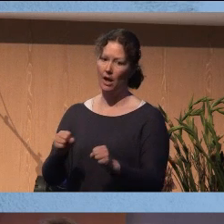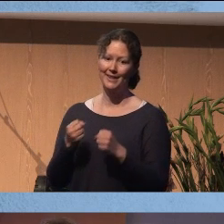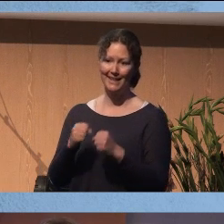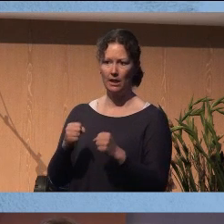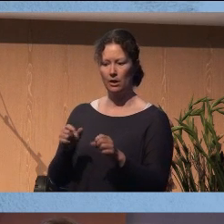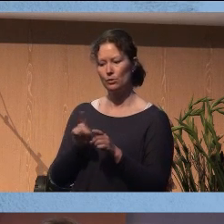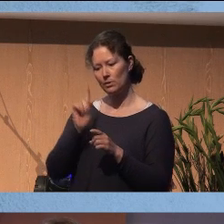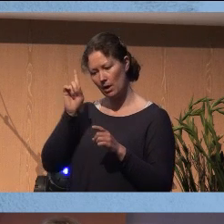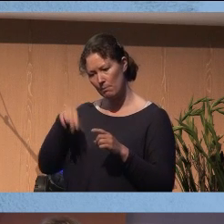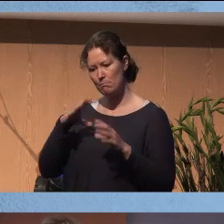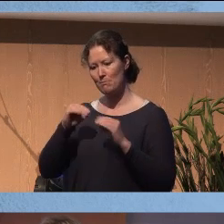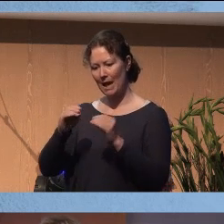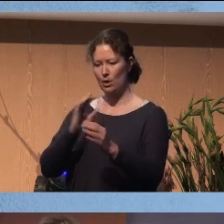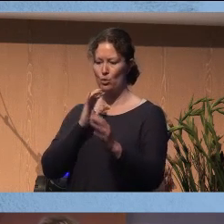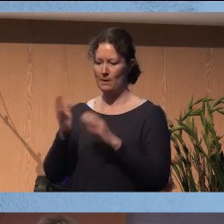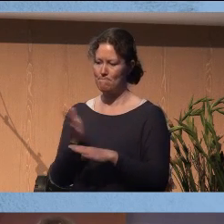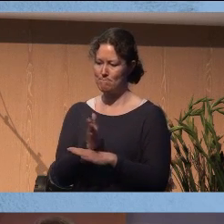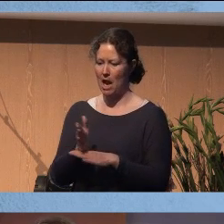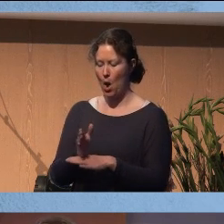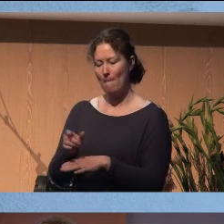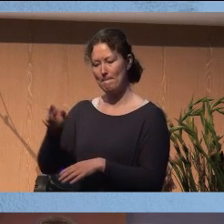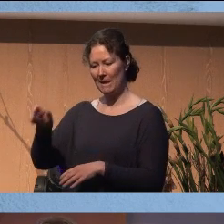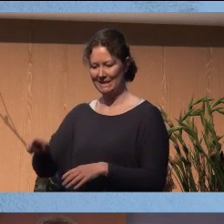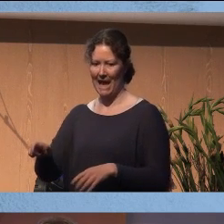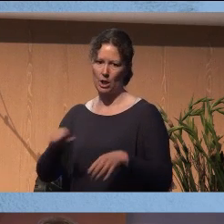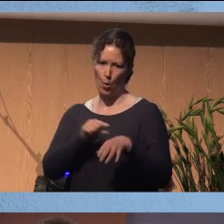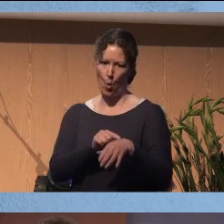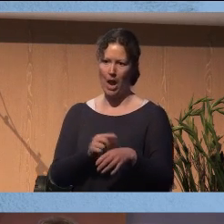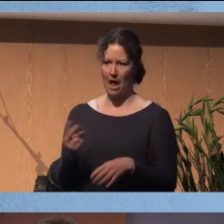som kan bedre kommunikasjonen mellom pasient og lege.